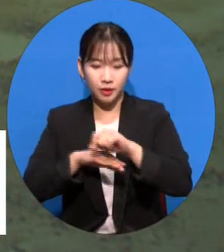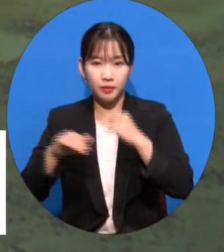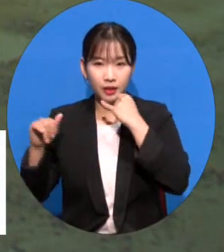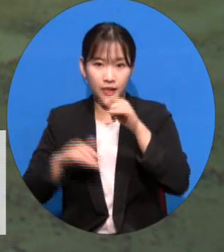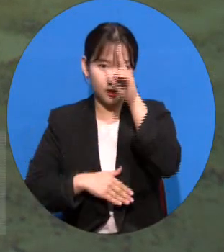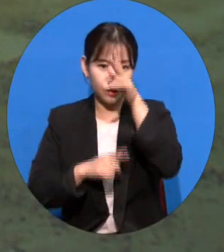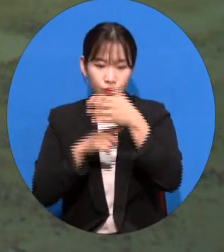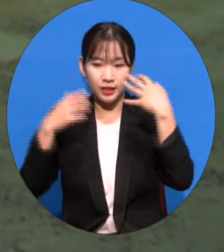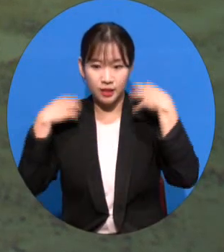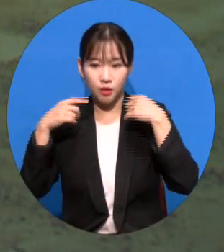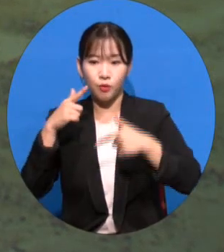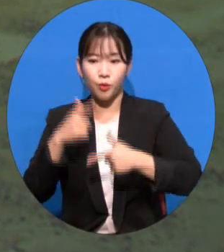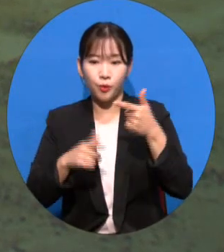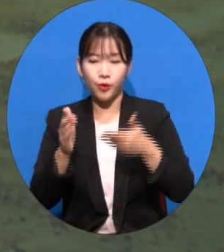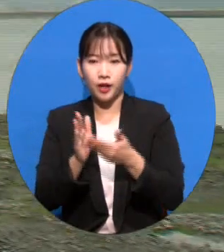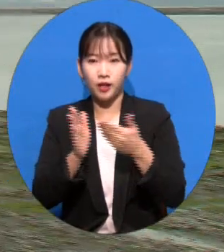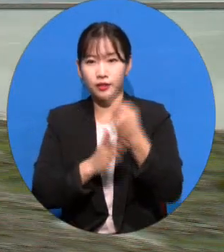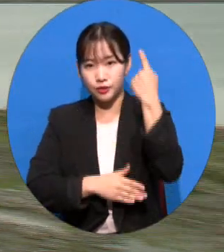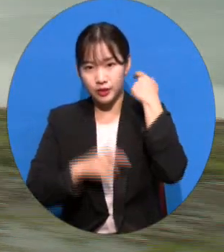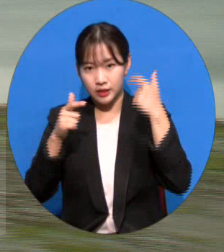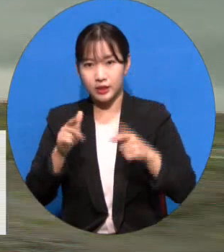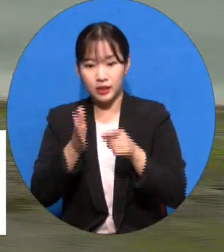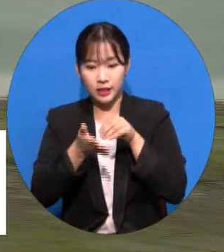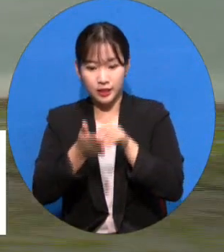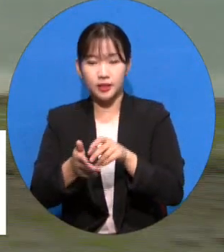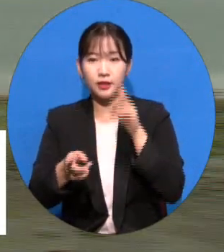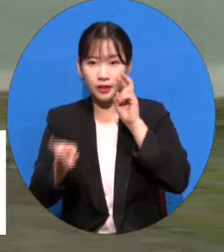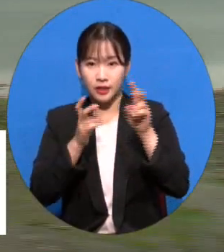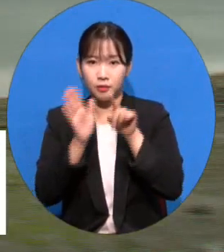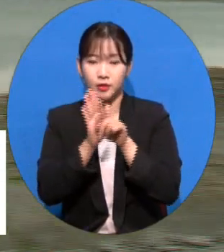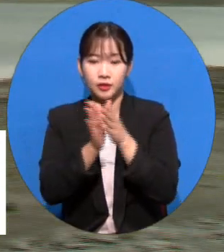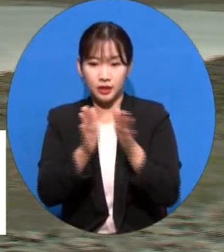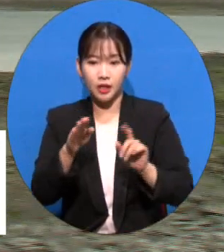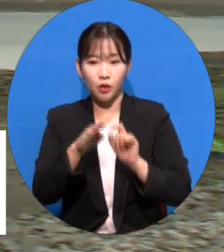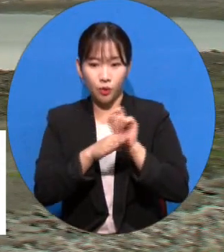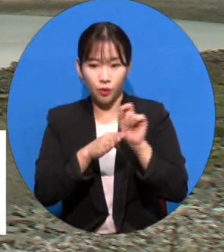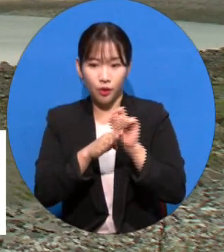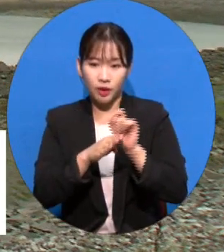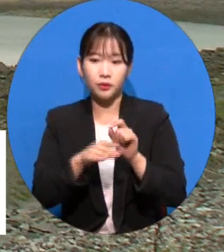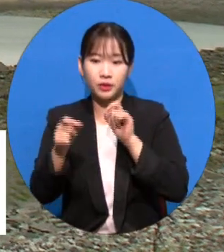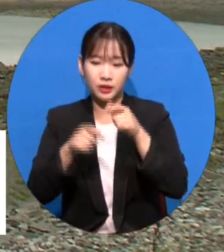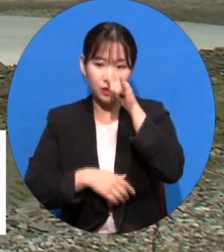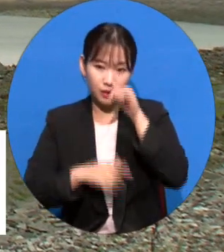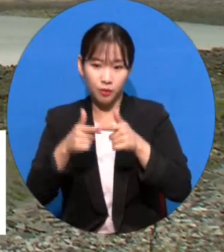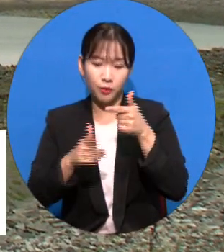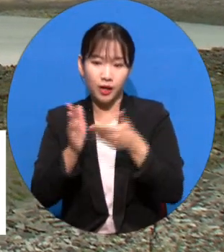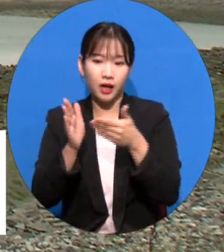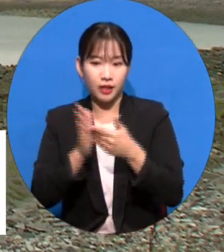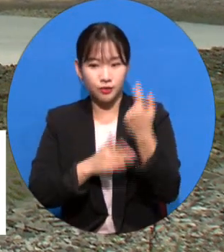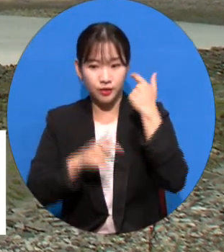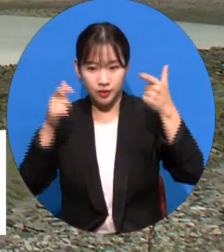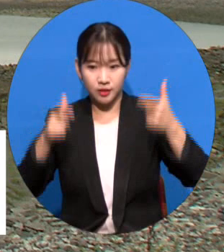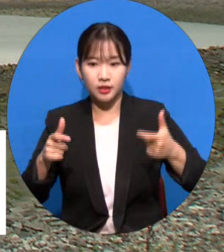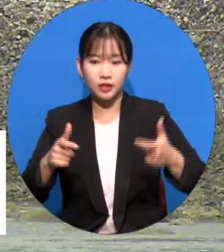목포지방해양수산청이 목포항 항만 배후단지 입주기업 모집에 나섭니다. 목포시 고화도 서측해역 1원에 위치한 목포항 항만